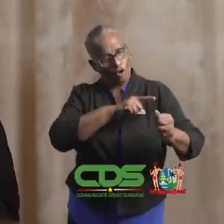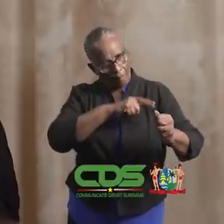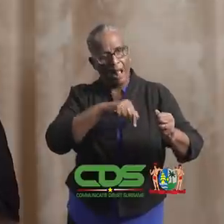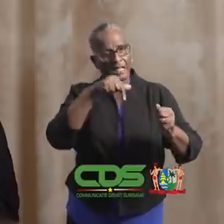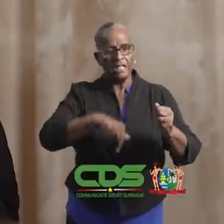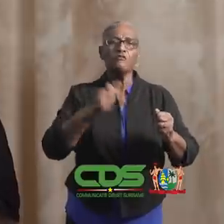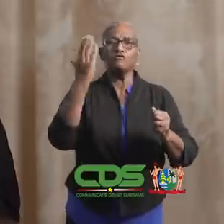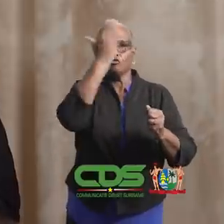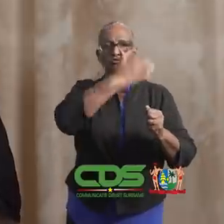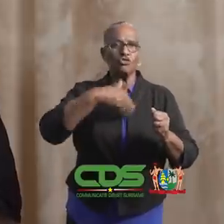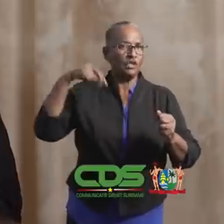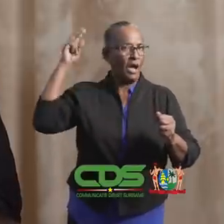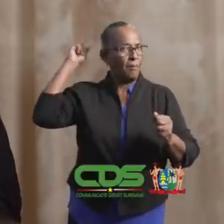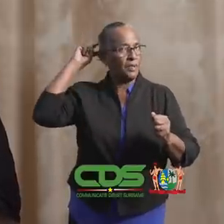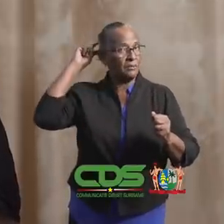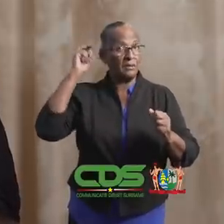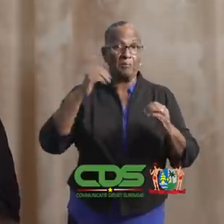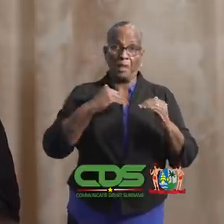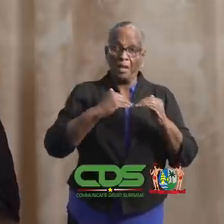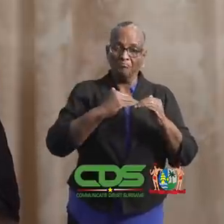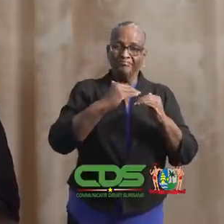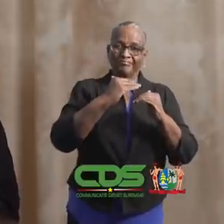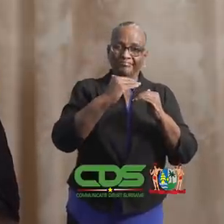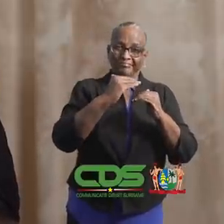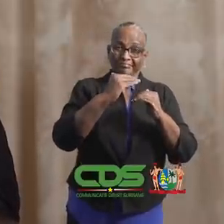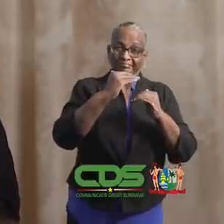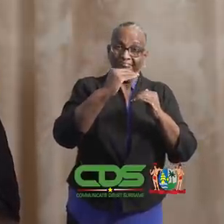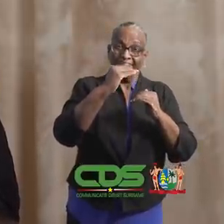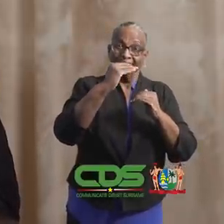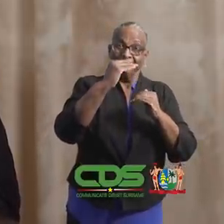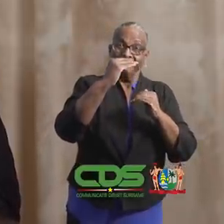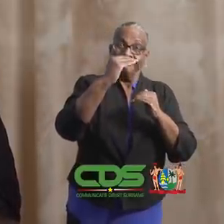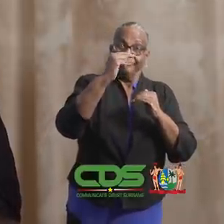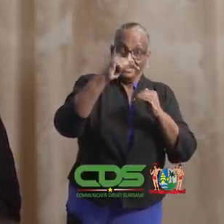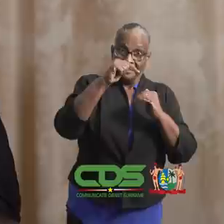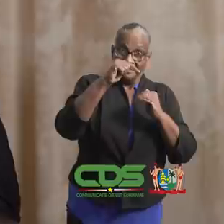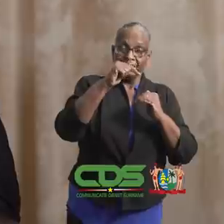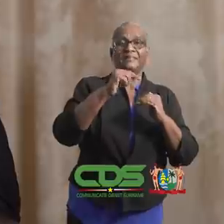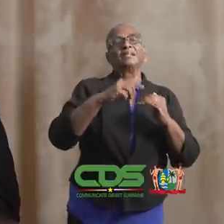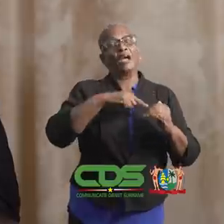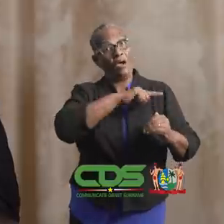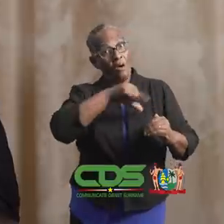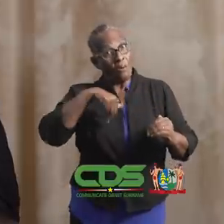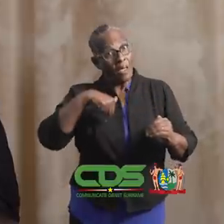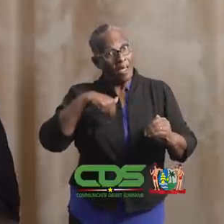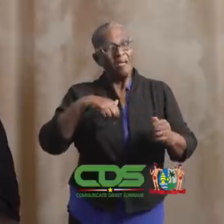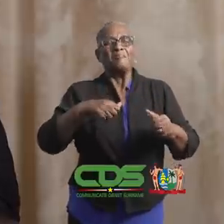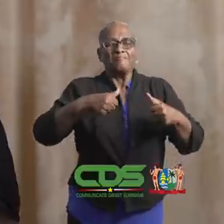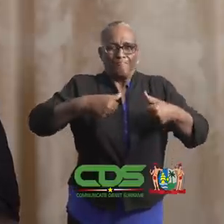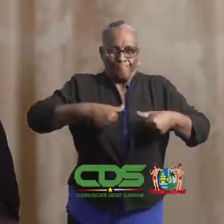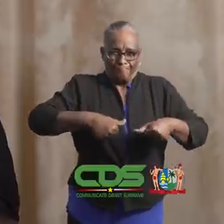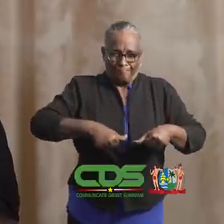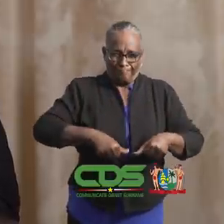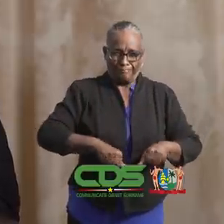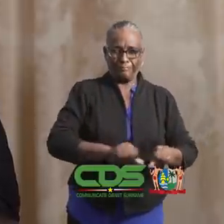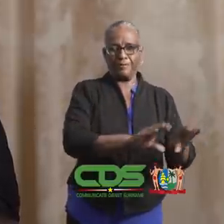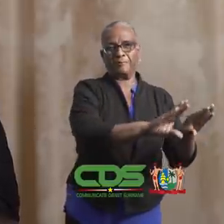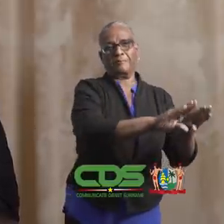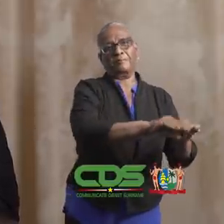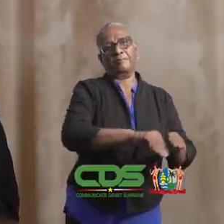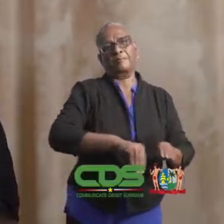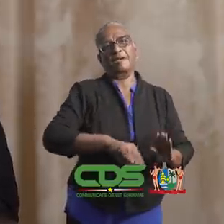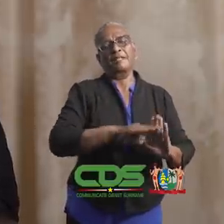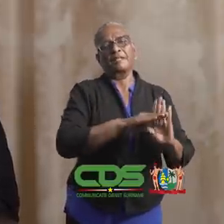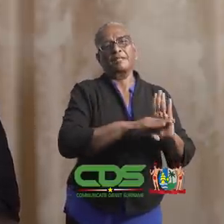Suriname. Bij benadering of overschrijding van dit aantal zullen we genoodzaakt zijn om de maatregelen wederom